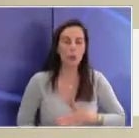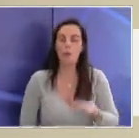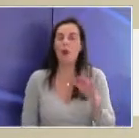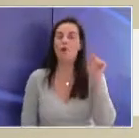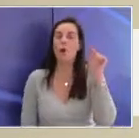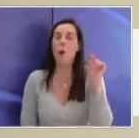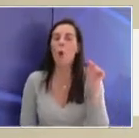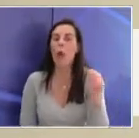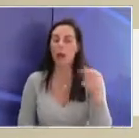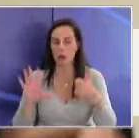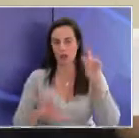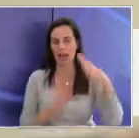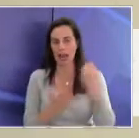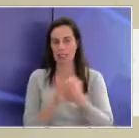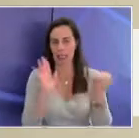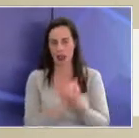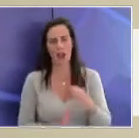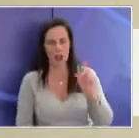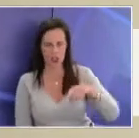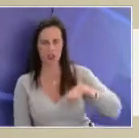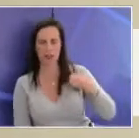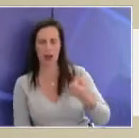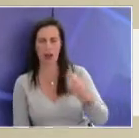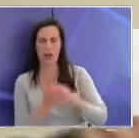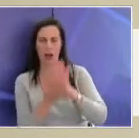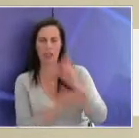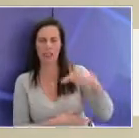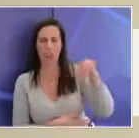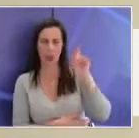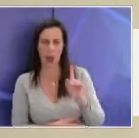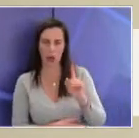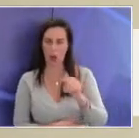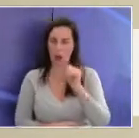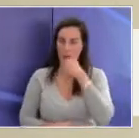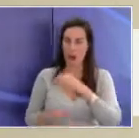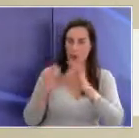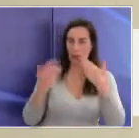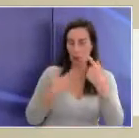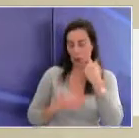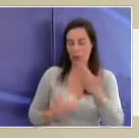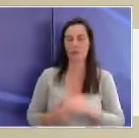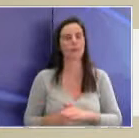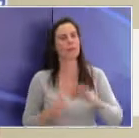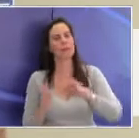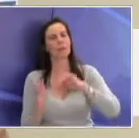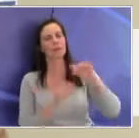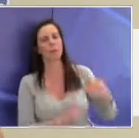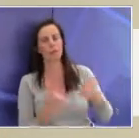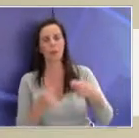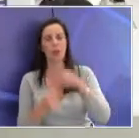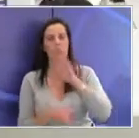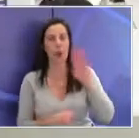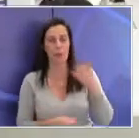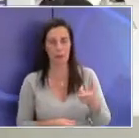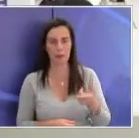אוקיי, ב-61 להעביר את העניין הזה. יש לנו עוד זמן עד ה-15 בינואר. כן, היום שלישי, מחר אמור להתחיל הדיון, נראה מה יש שם. טוב, בוא נדבר קצת על ראש הממשלה.